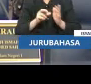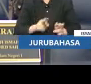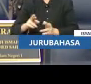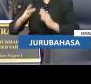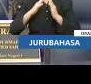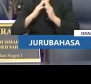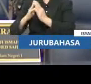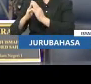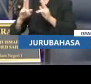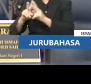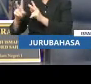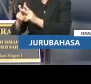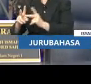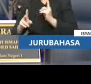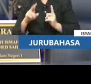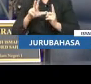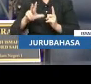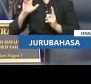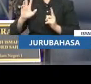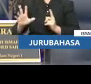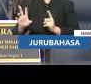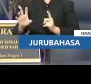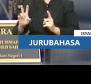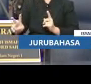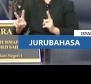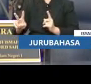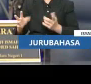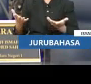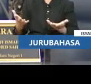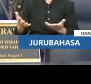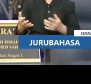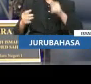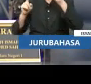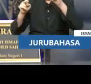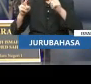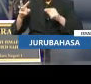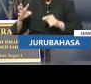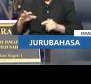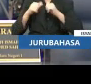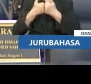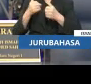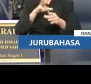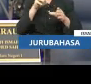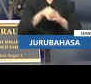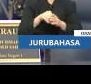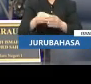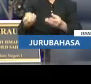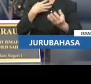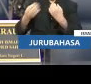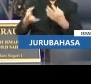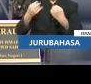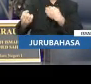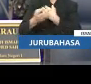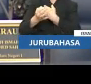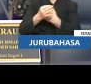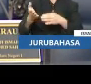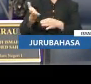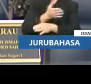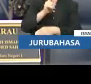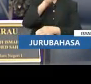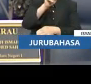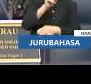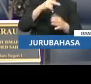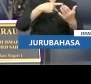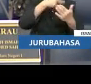Perancangan Bandar dan Desa, Akta 1372. Dari ini antara agensi juga terlibat yang perlu memberikan pandangan sebelum satu-satu